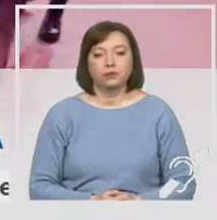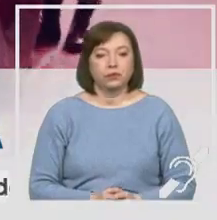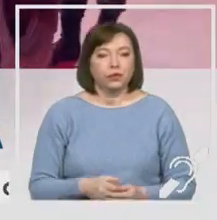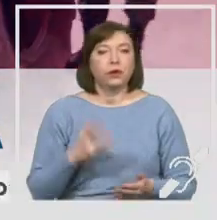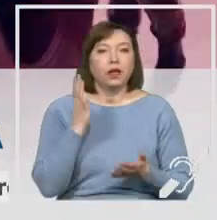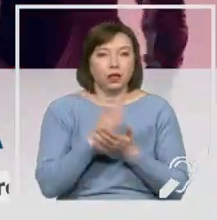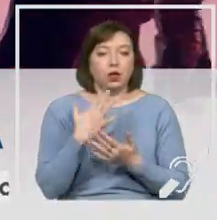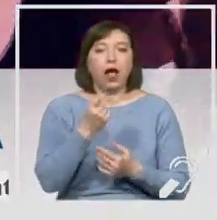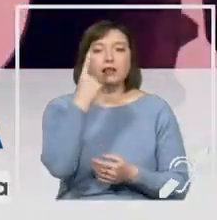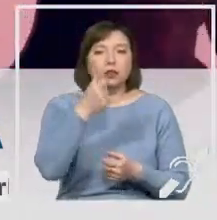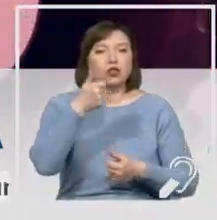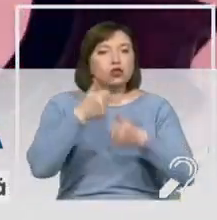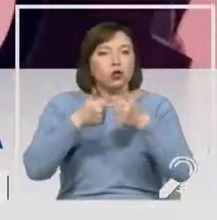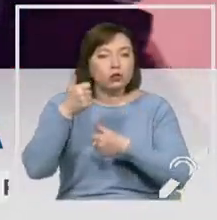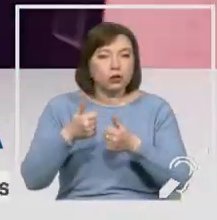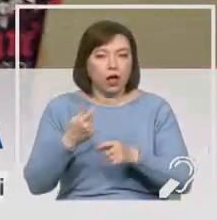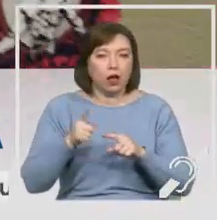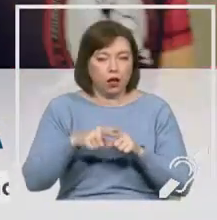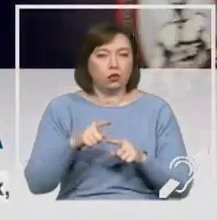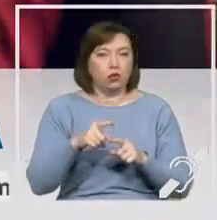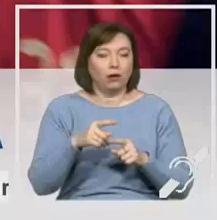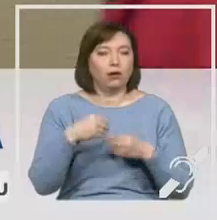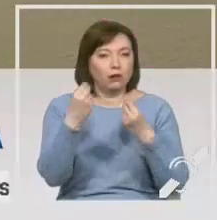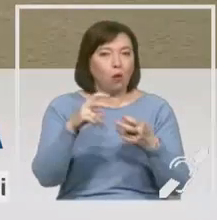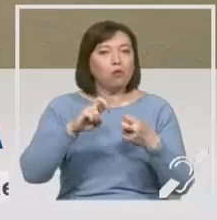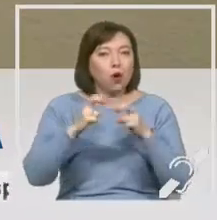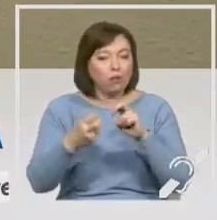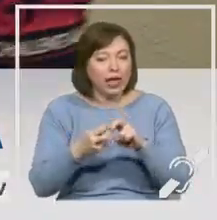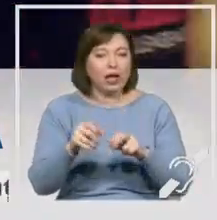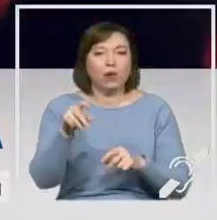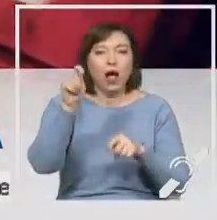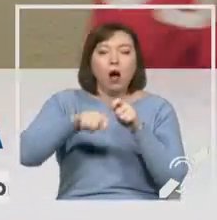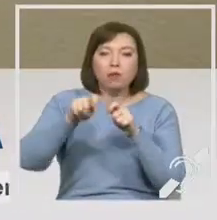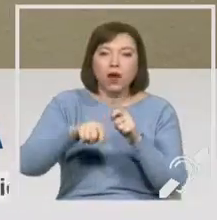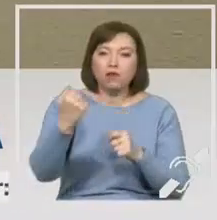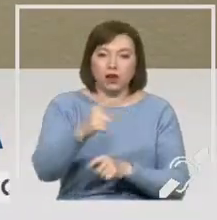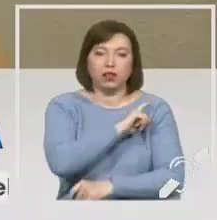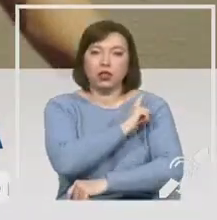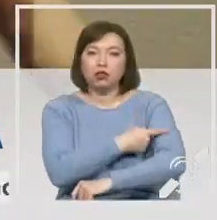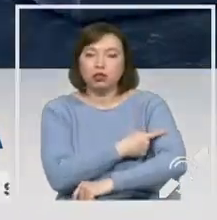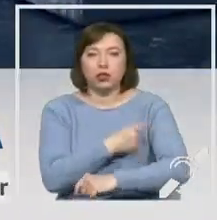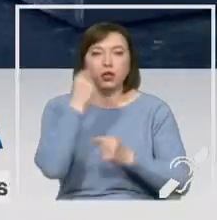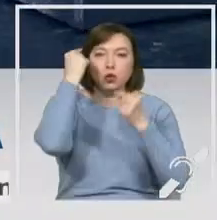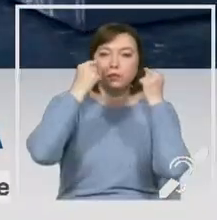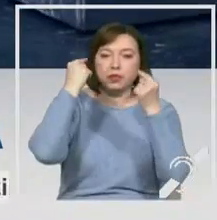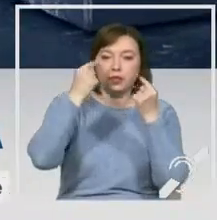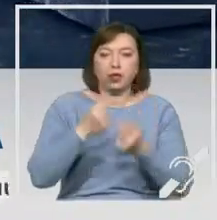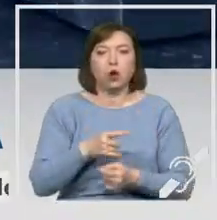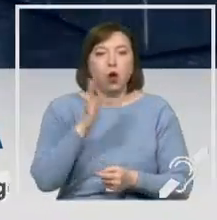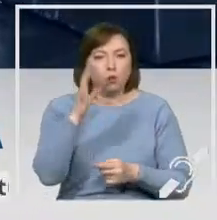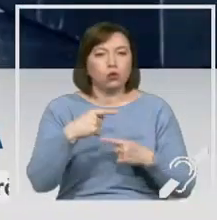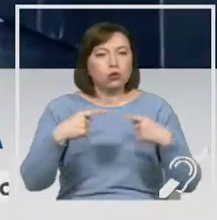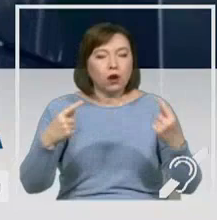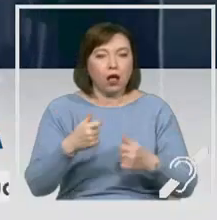Sunt 11 probe care vor pune la încercare participanții și le vor testa rezistența fizică și psihică. Vor fi